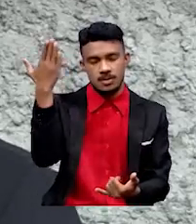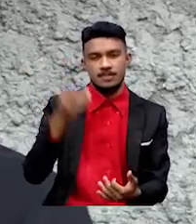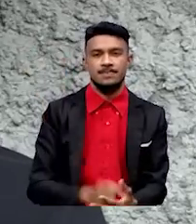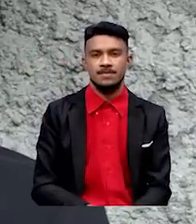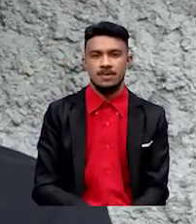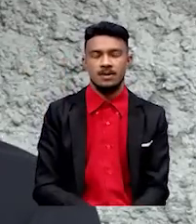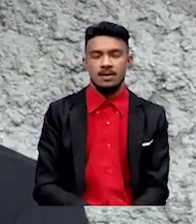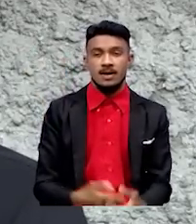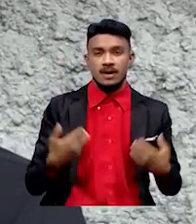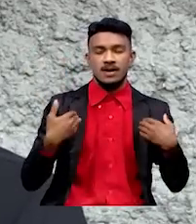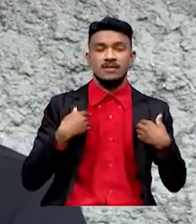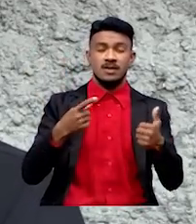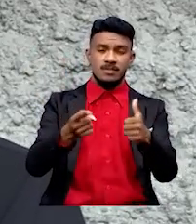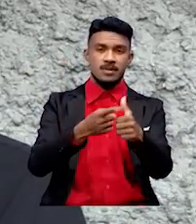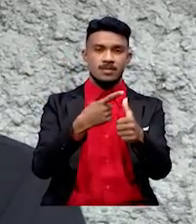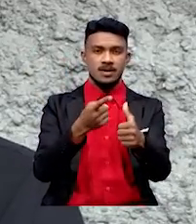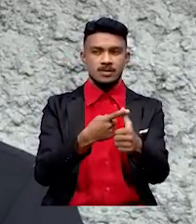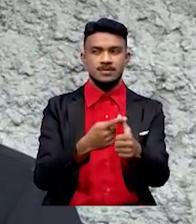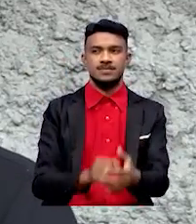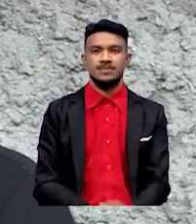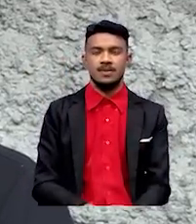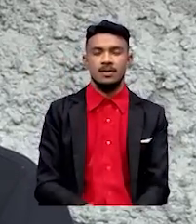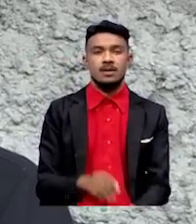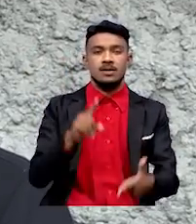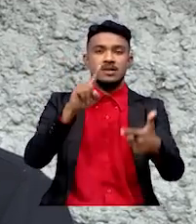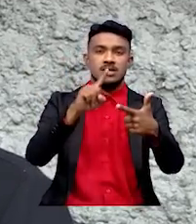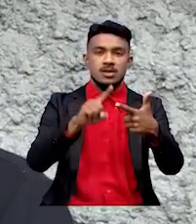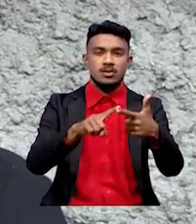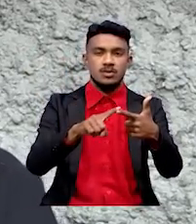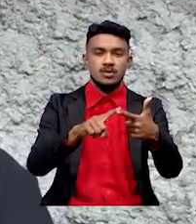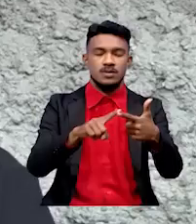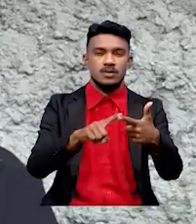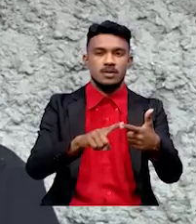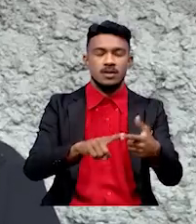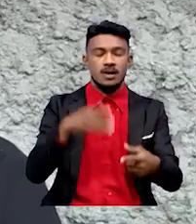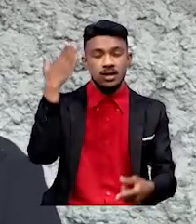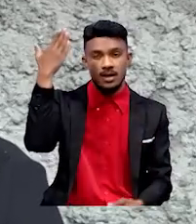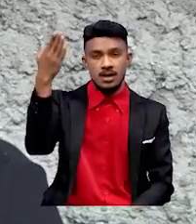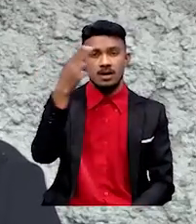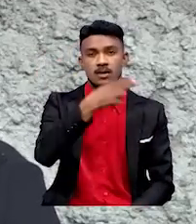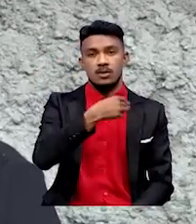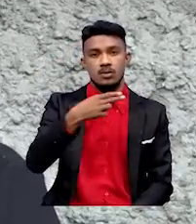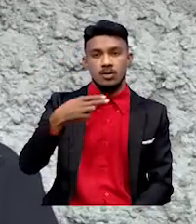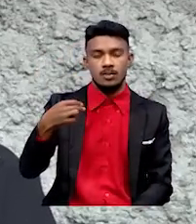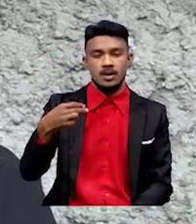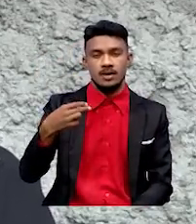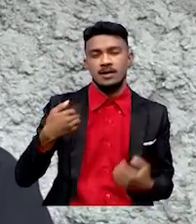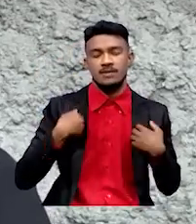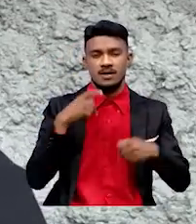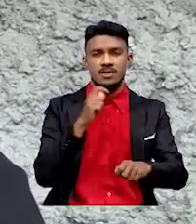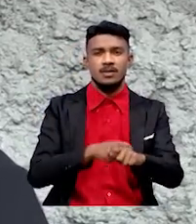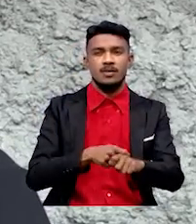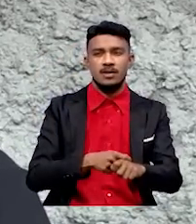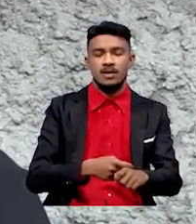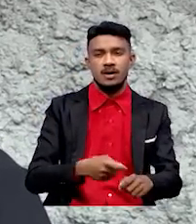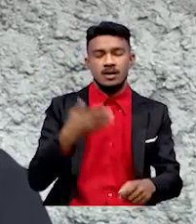Ini ida pemeru. Segundo bayi dah kupang. Ya tempun ba alun inan